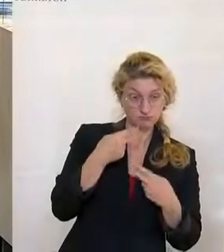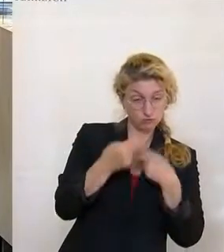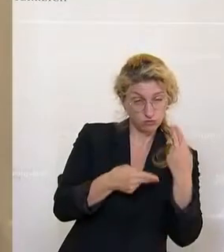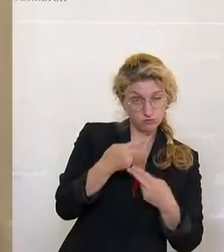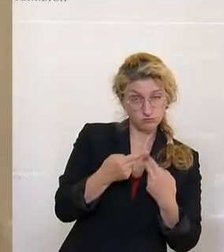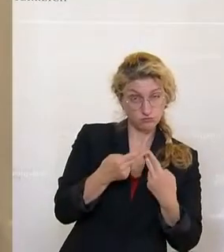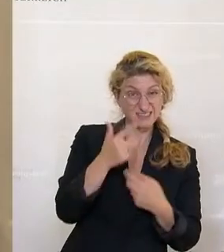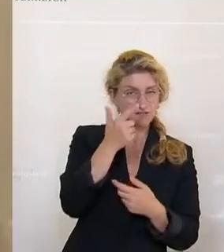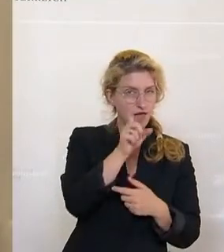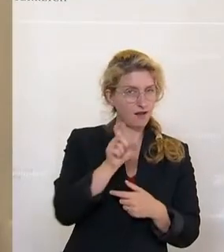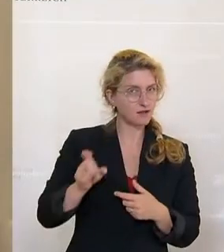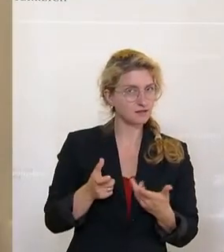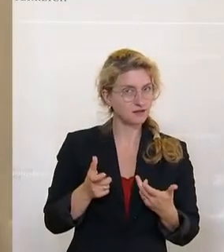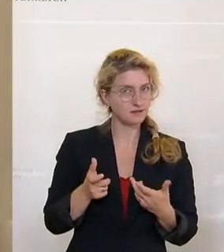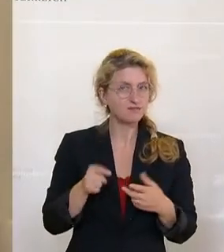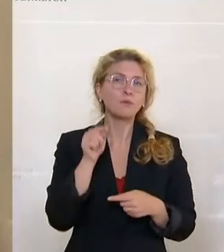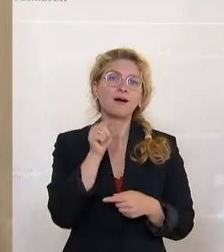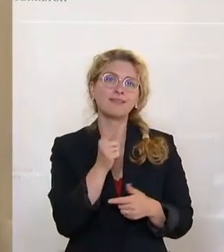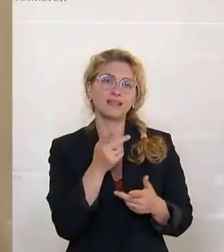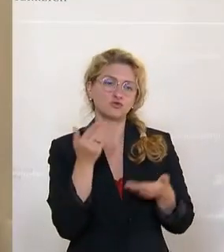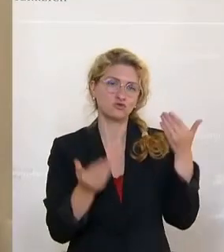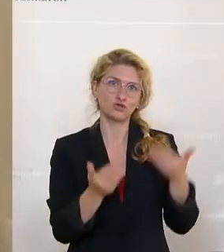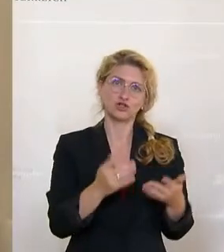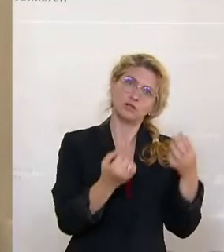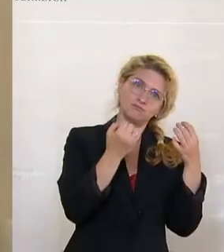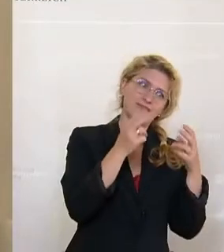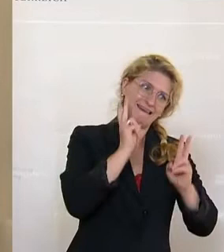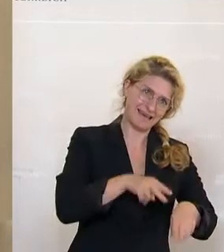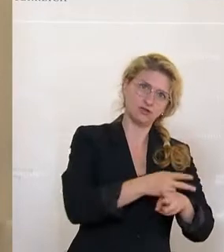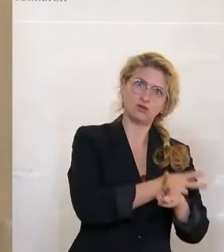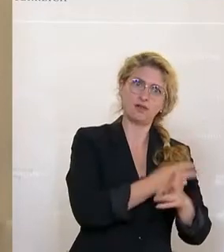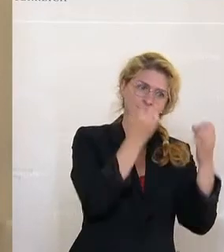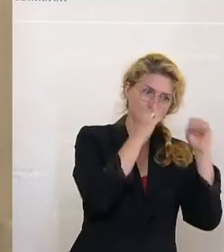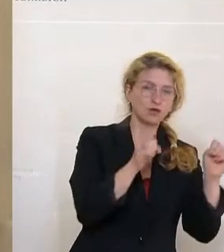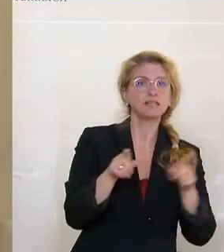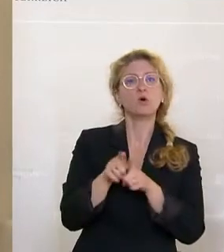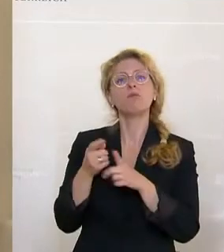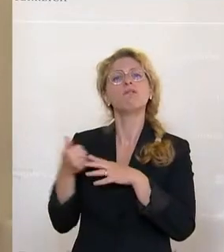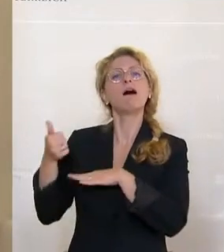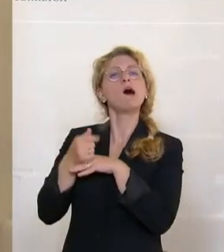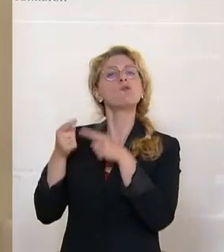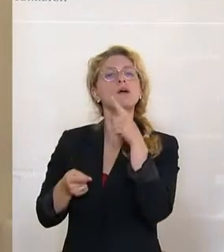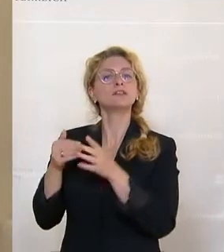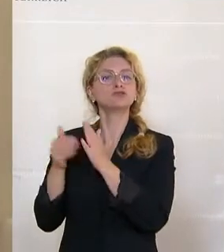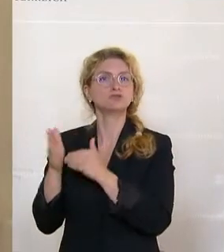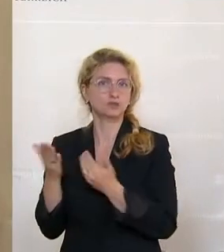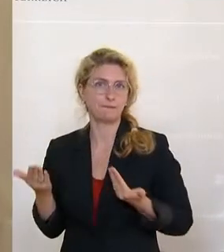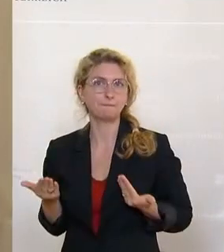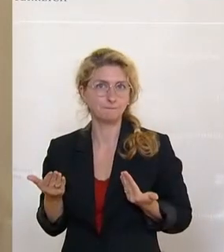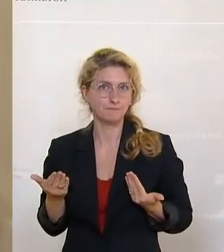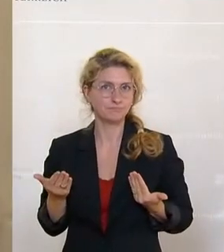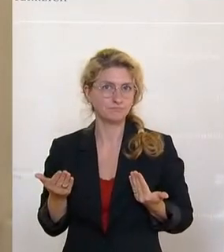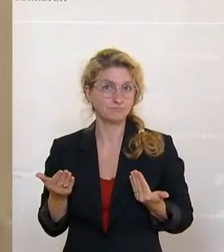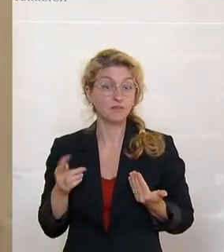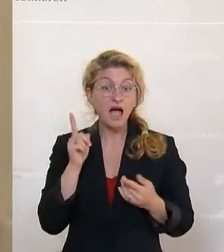Demokratie, einem Rechtsstaat und einem autokratischen System aus, dass es die gibt, gerade wenn es gegen die Mächtigen geht. Was mussten wir dann